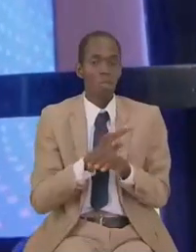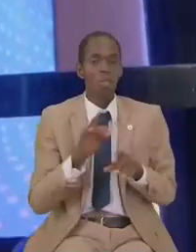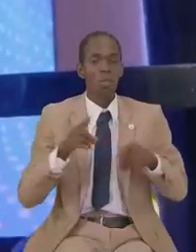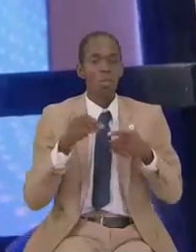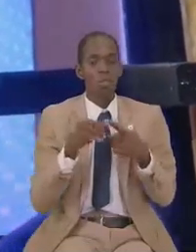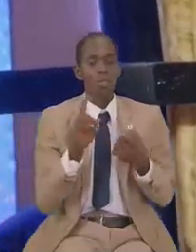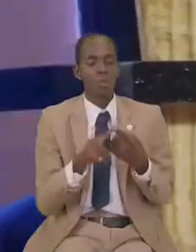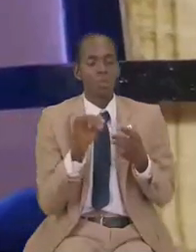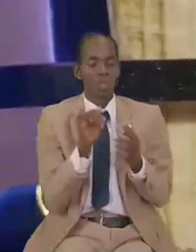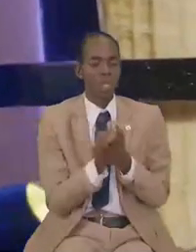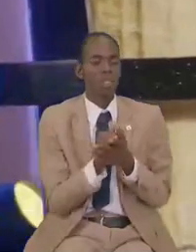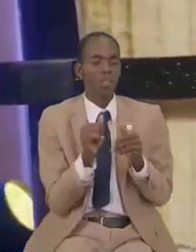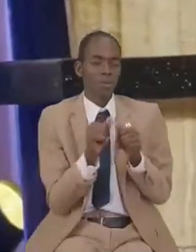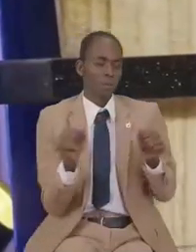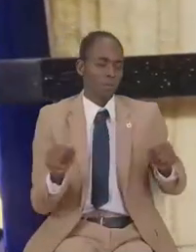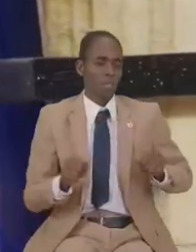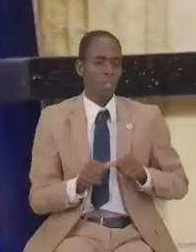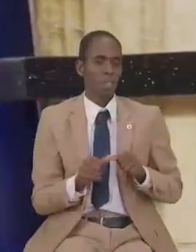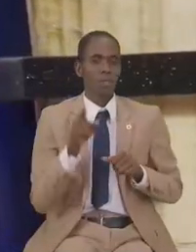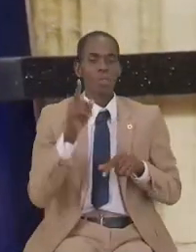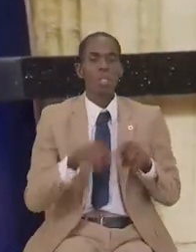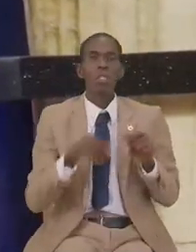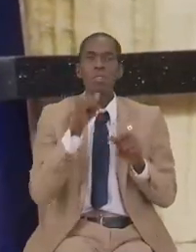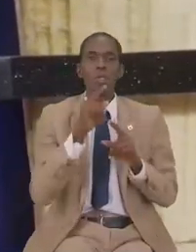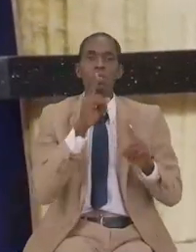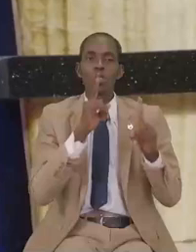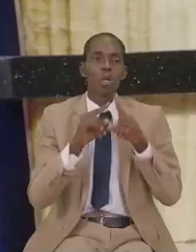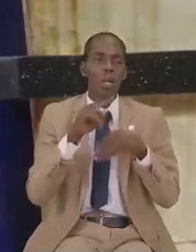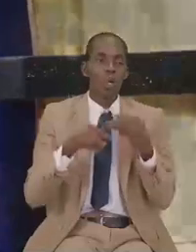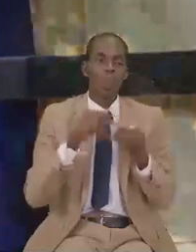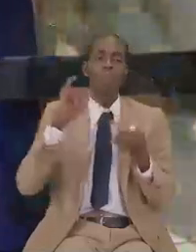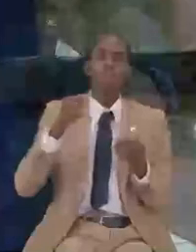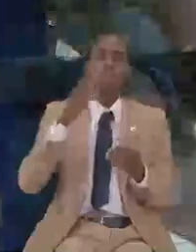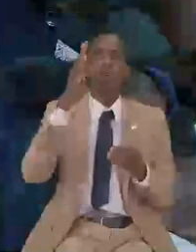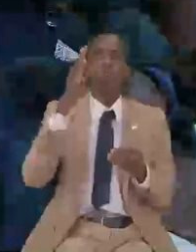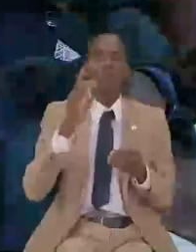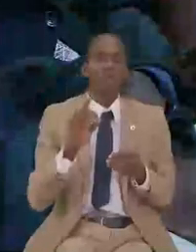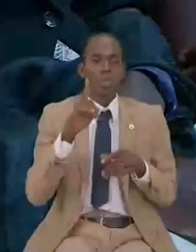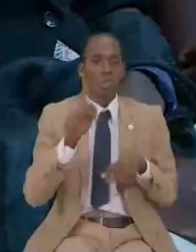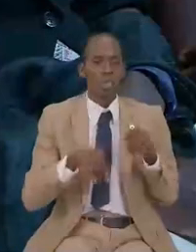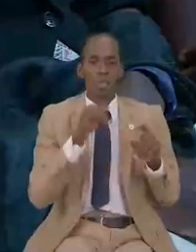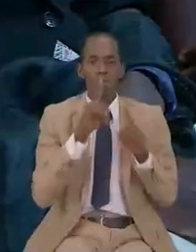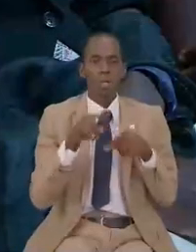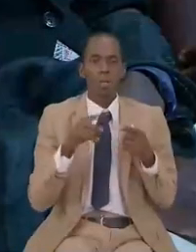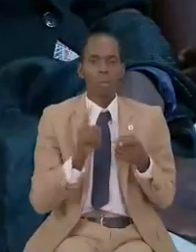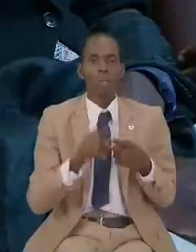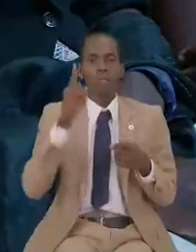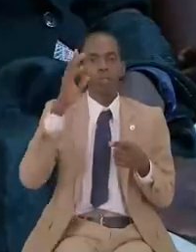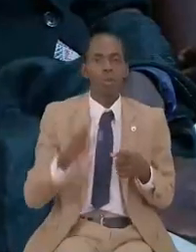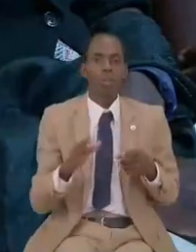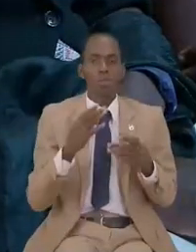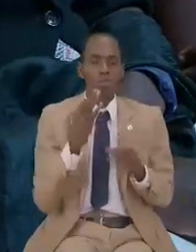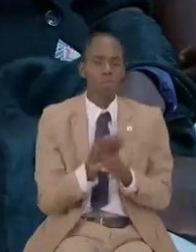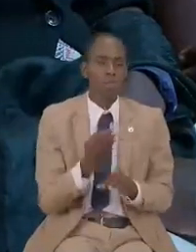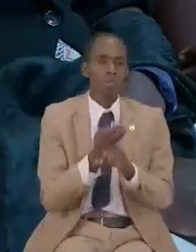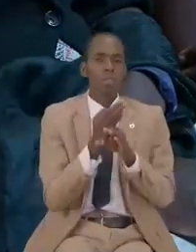personne. Si on ne va pas parler de Jéhovah, si nous ne pouvons pas parler de sa bonté, de ses bénédictions, de son salut,